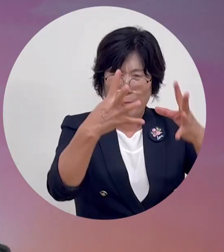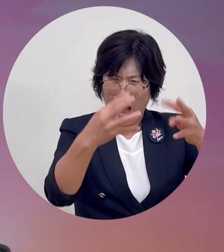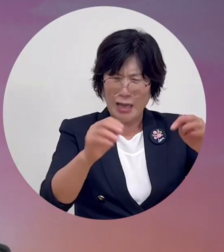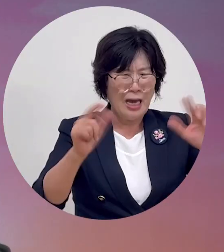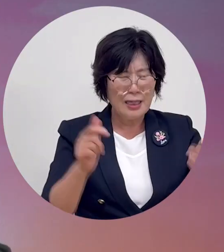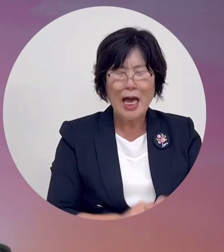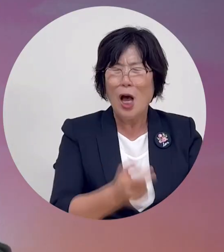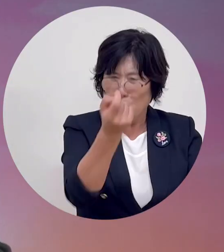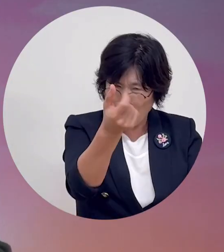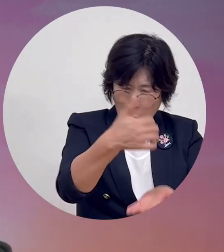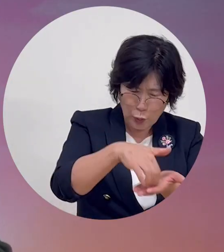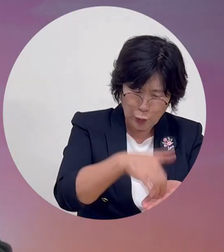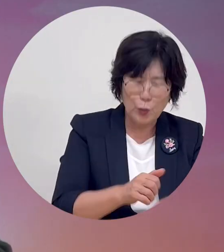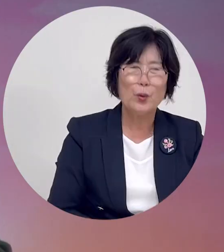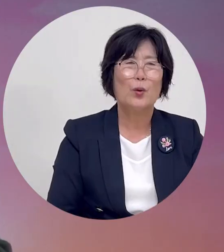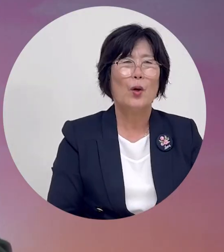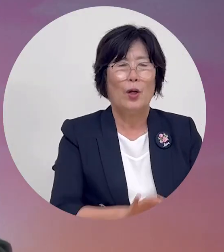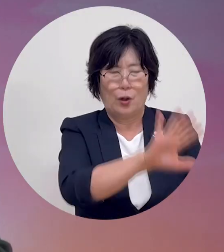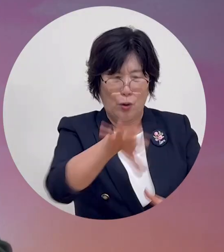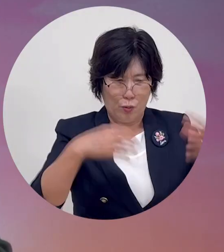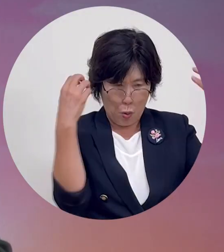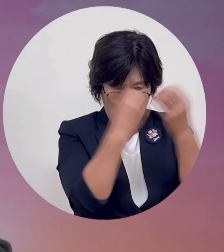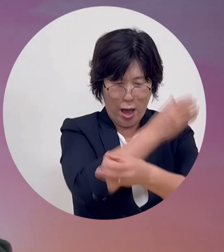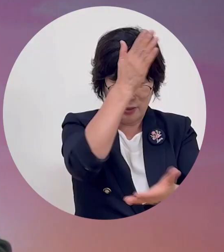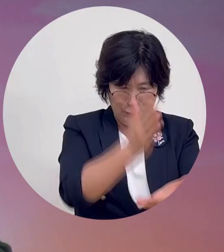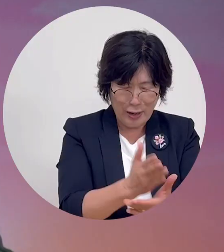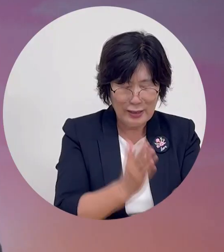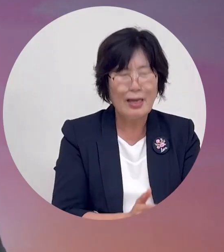아니에요. 혹시 오해하지 마시고요.